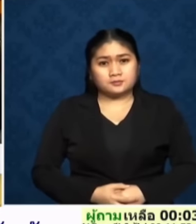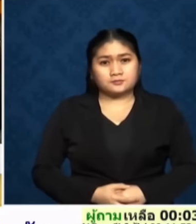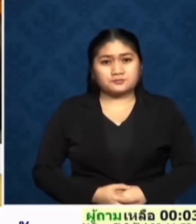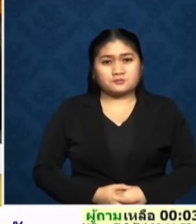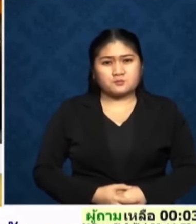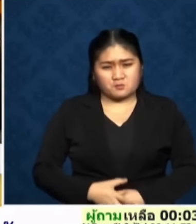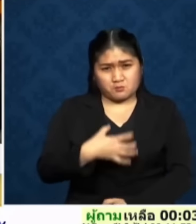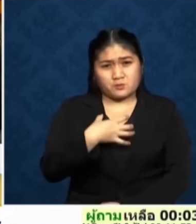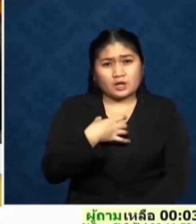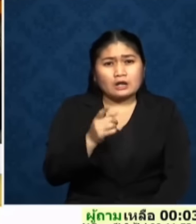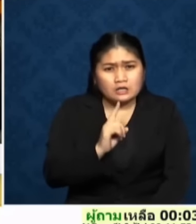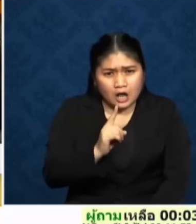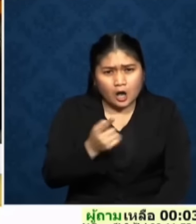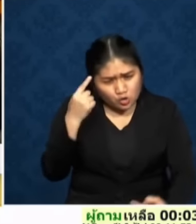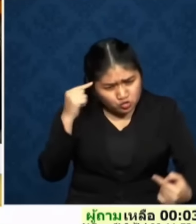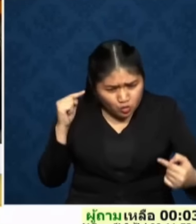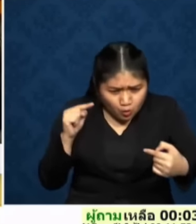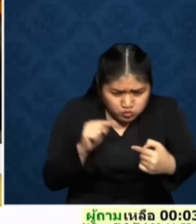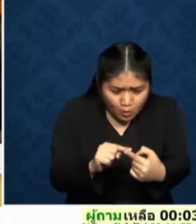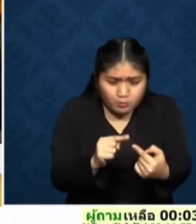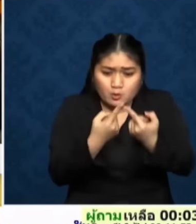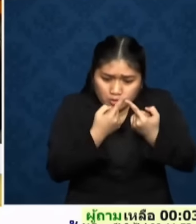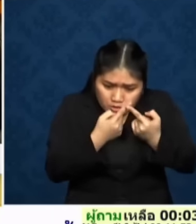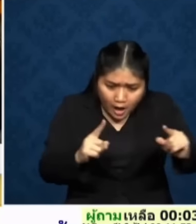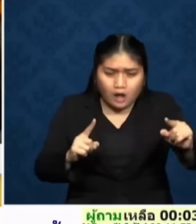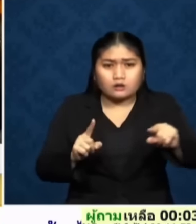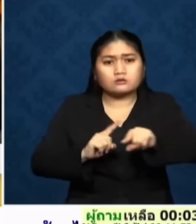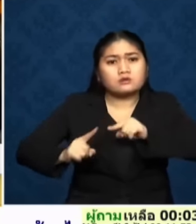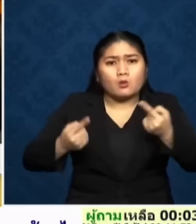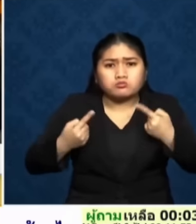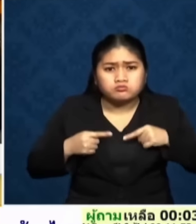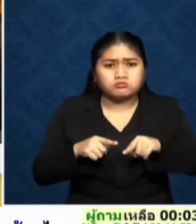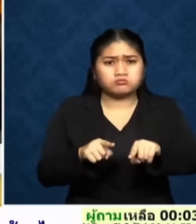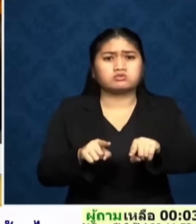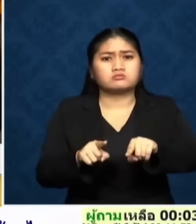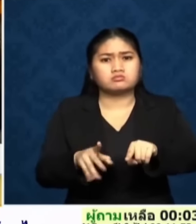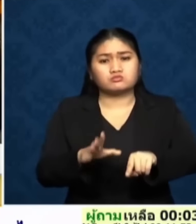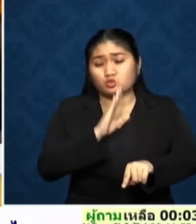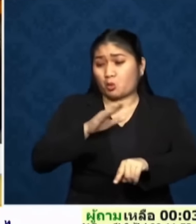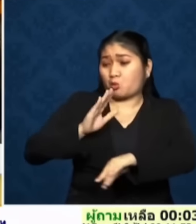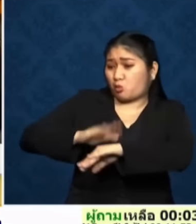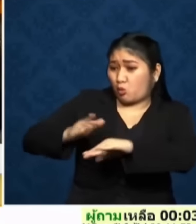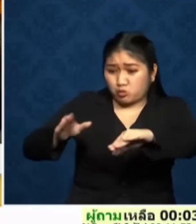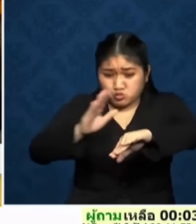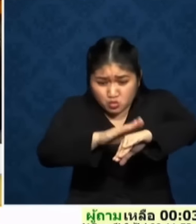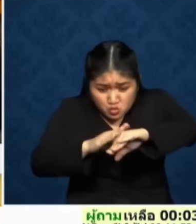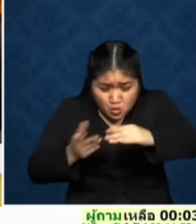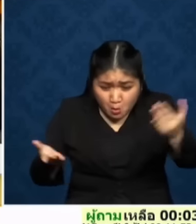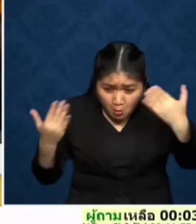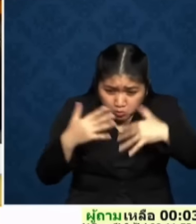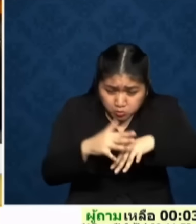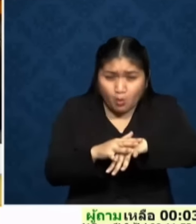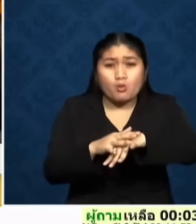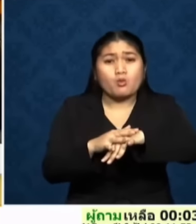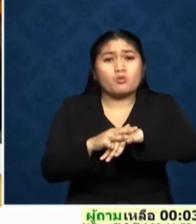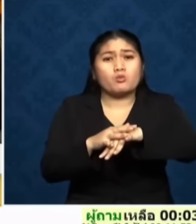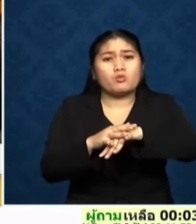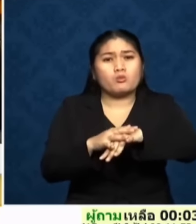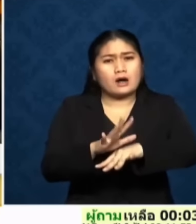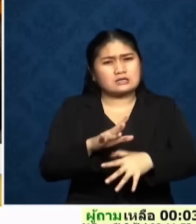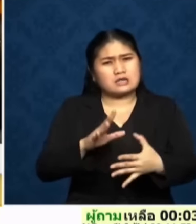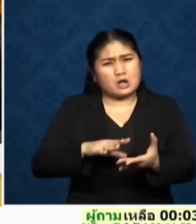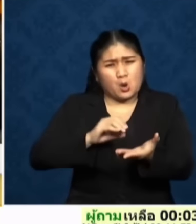อยากให้แสวงจุดร่วมสงวนจุดต่างผมก็เชิญชวนท่านมาแสวงจุดร่วมกันประเด็นนี้เป็นประเด็นที่ตก